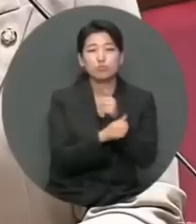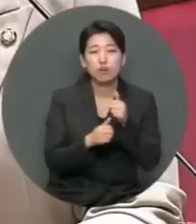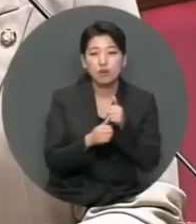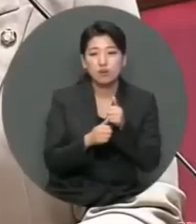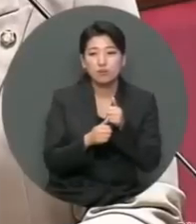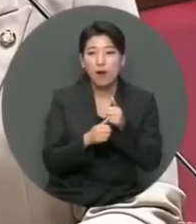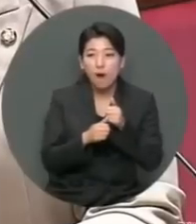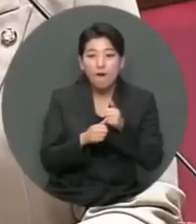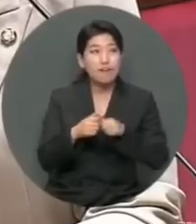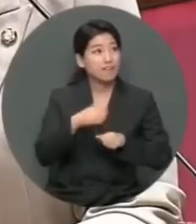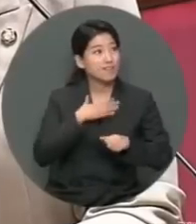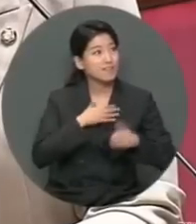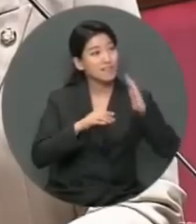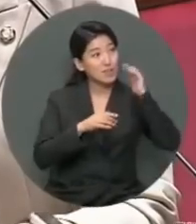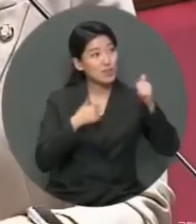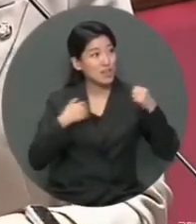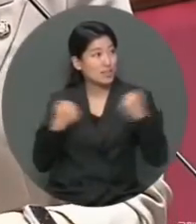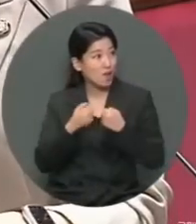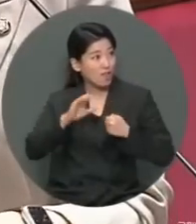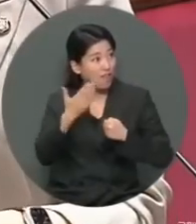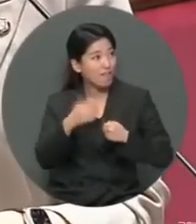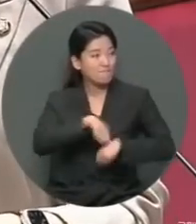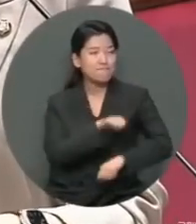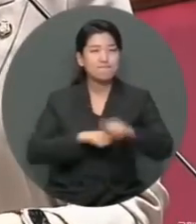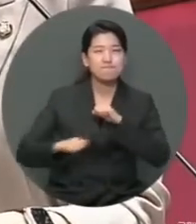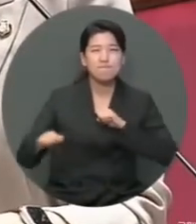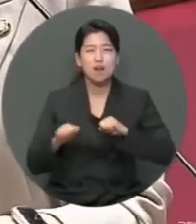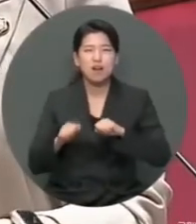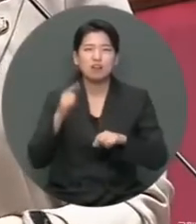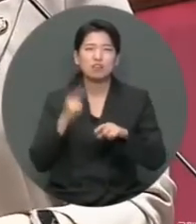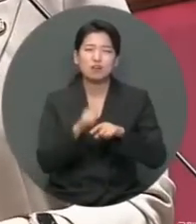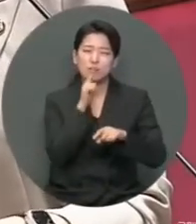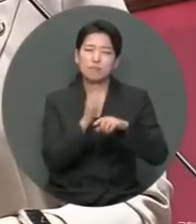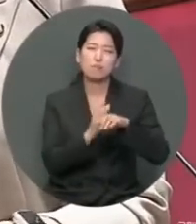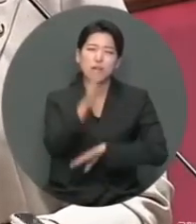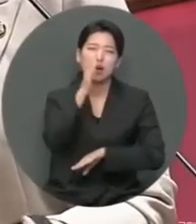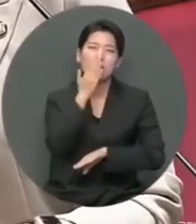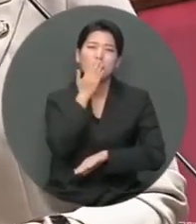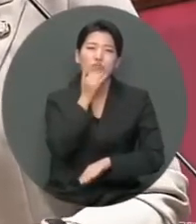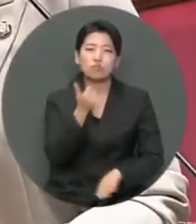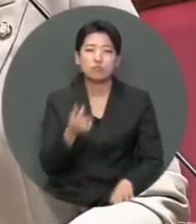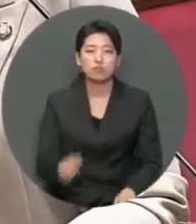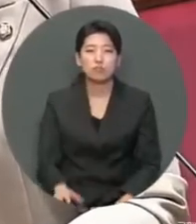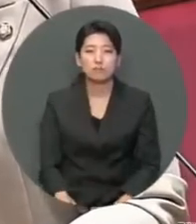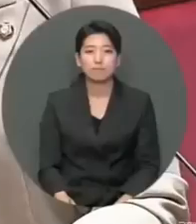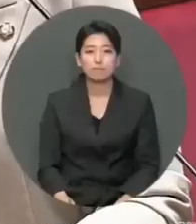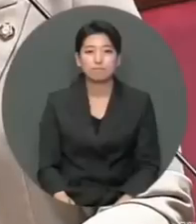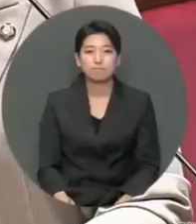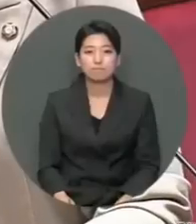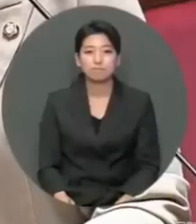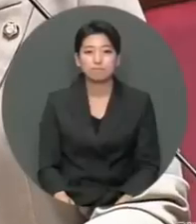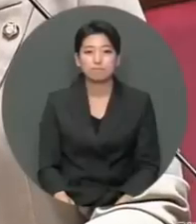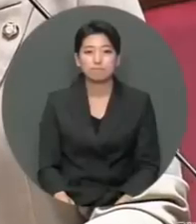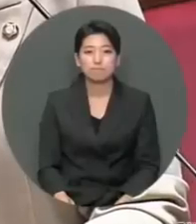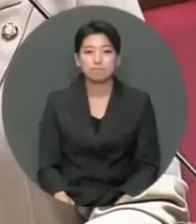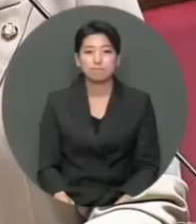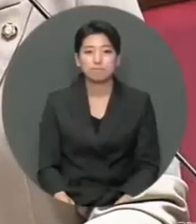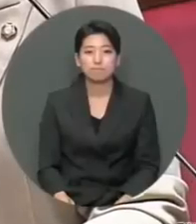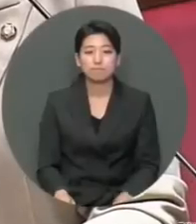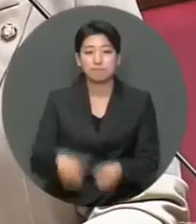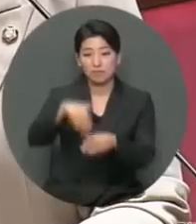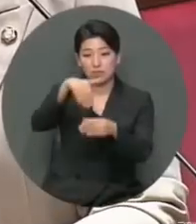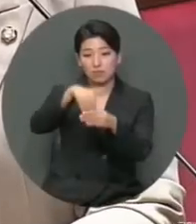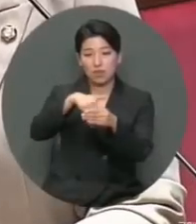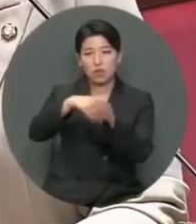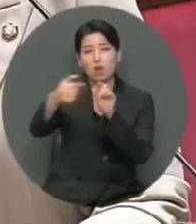있는 거죠. 그게 이제 우려가 되더라고요. 그래서 총선을 지금 앞두고 있는 상황이기 때문에 국무위원분들의